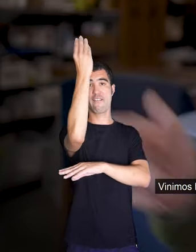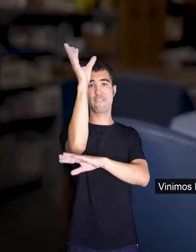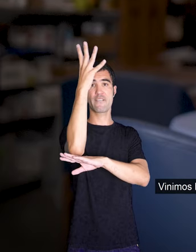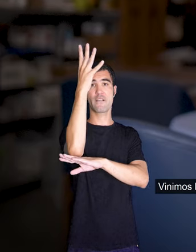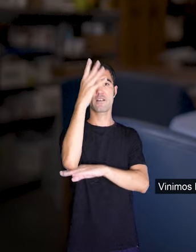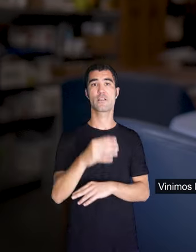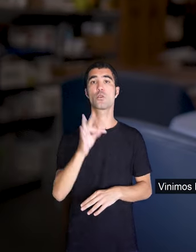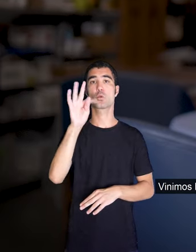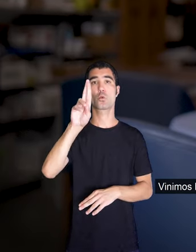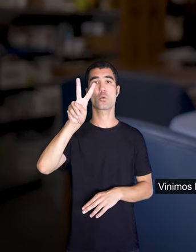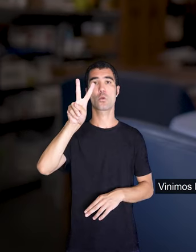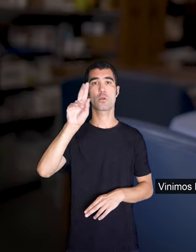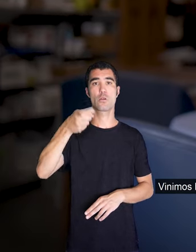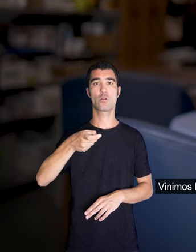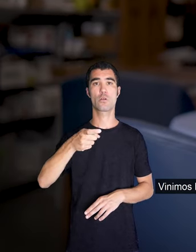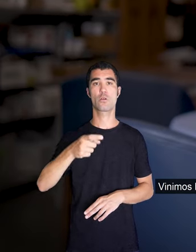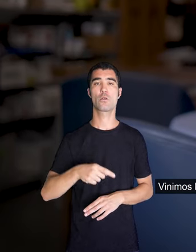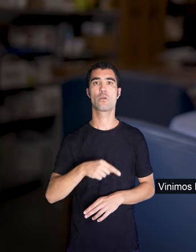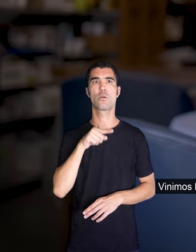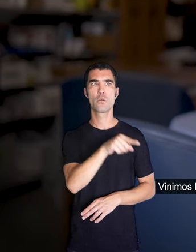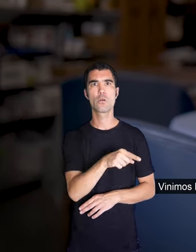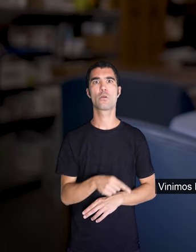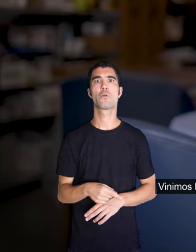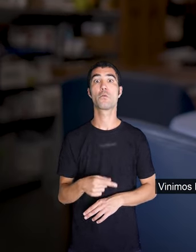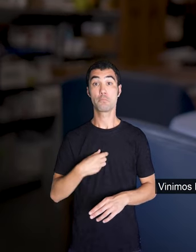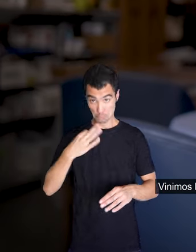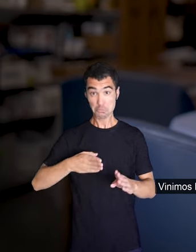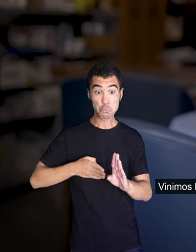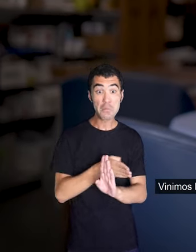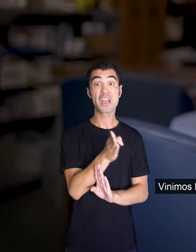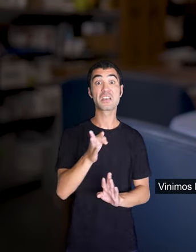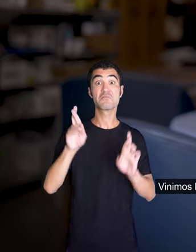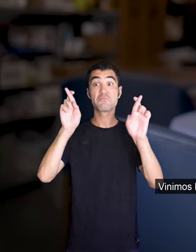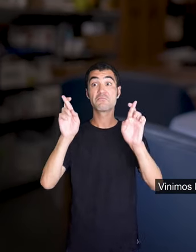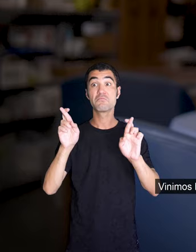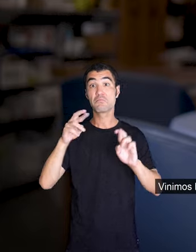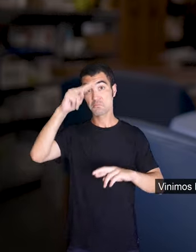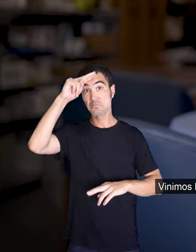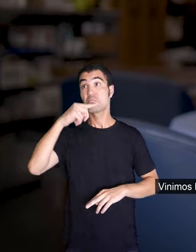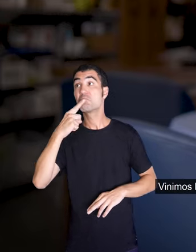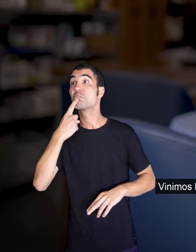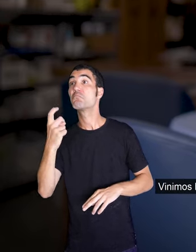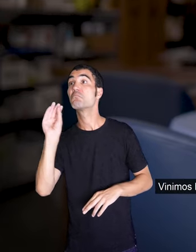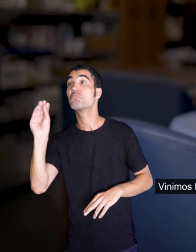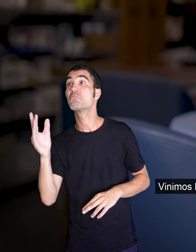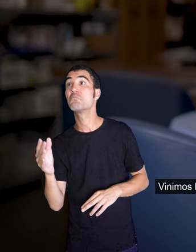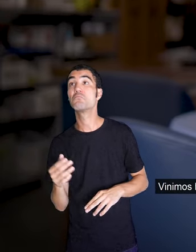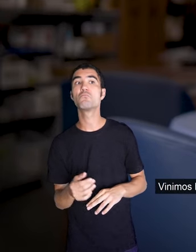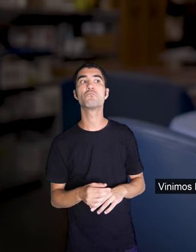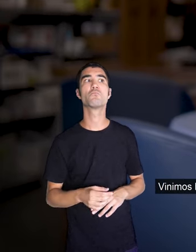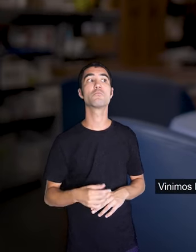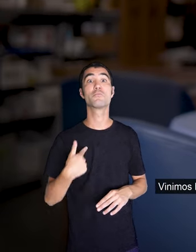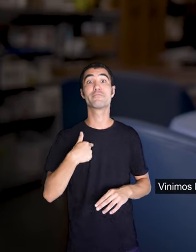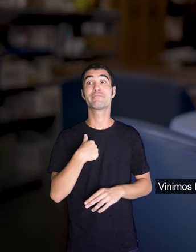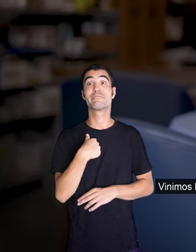diuen la farola del Truig, dic a mon pare, dic que passarem. I perquè em vaig